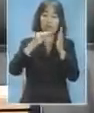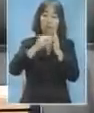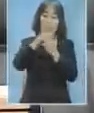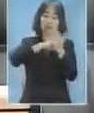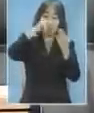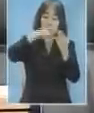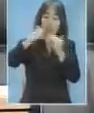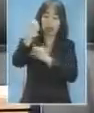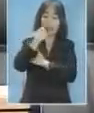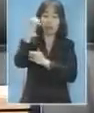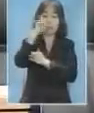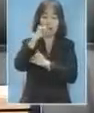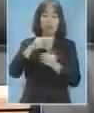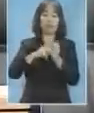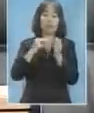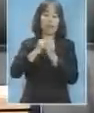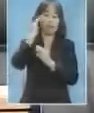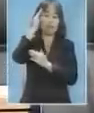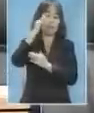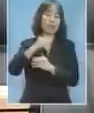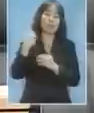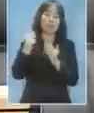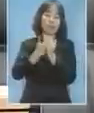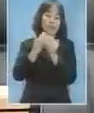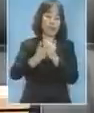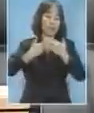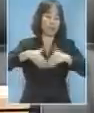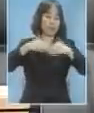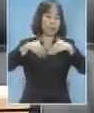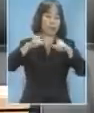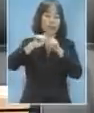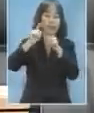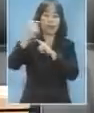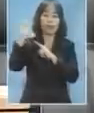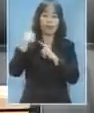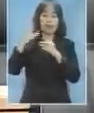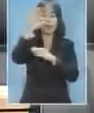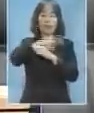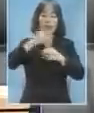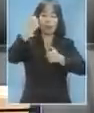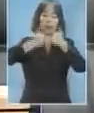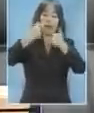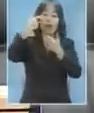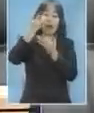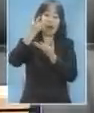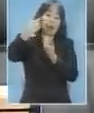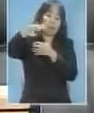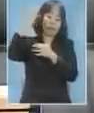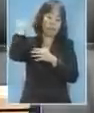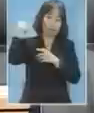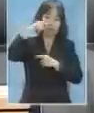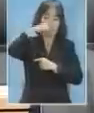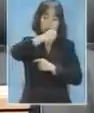ขันได้เราจะสูญเสียเหมือนอย่างที่เราสูญเสียความเป็นประเทศแชมป์ส่งออกข้าวในร